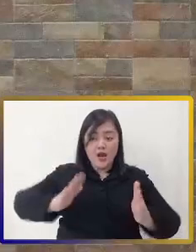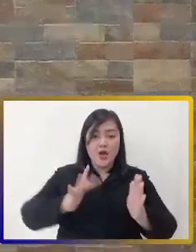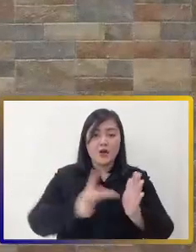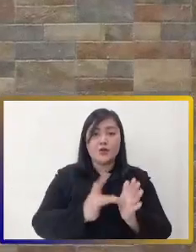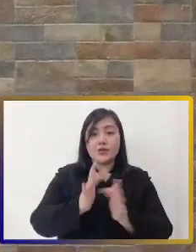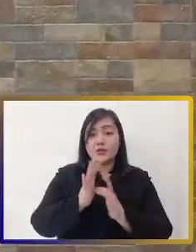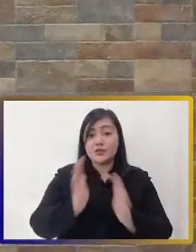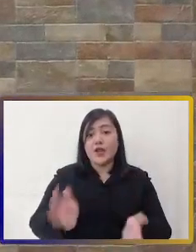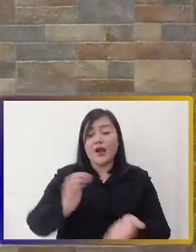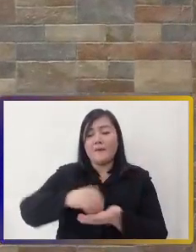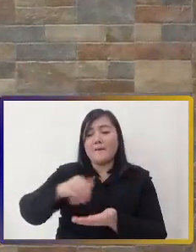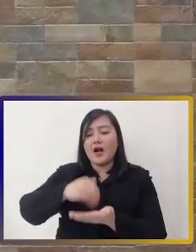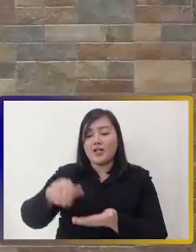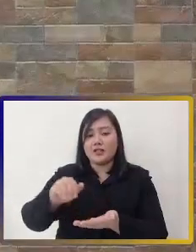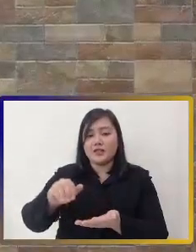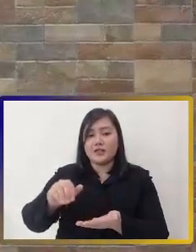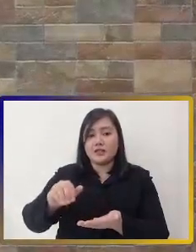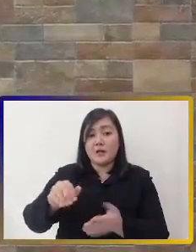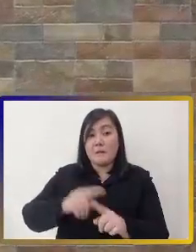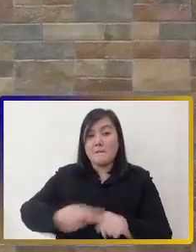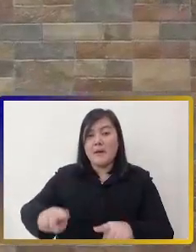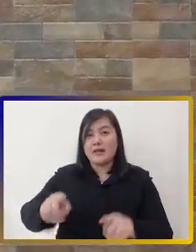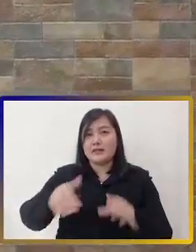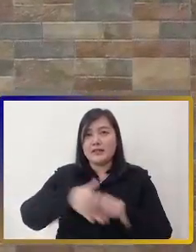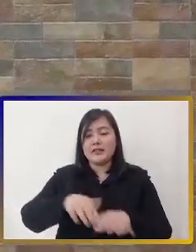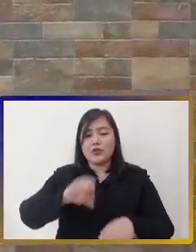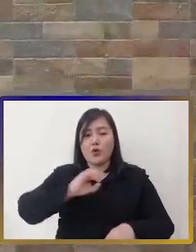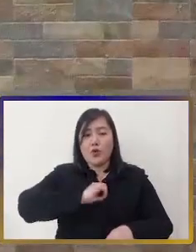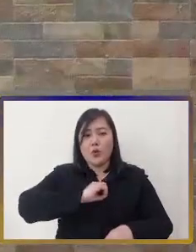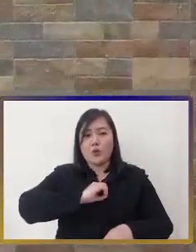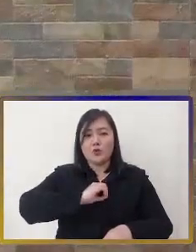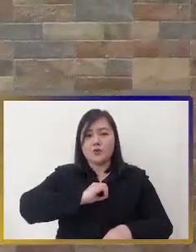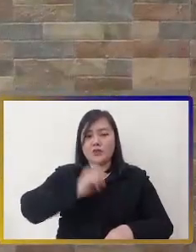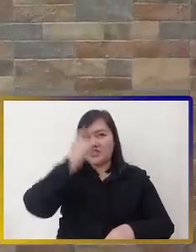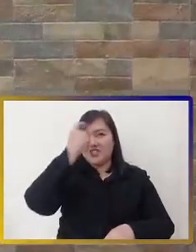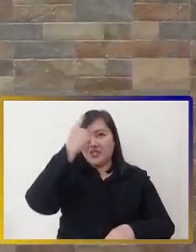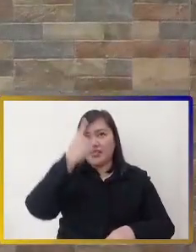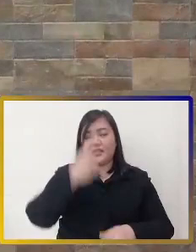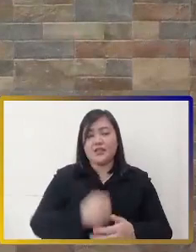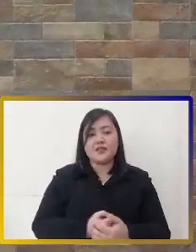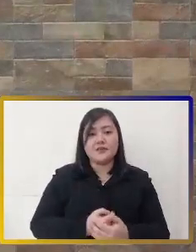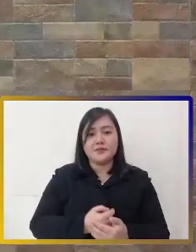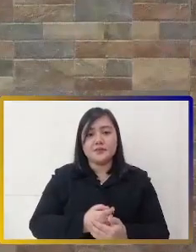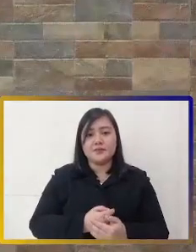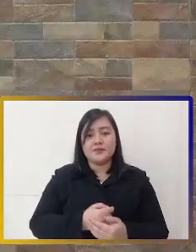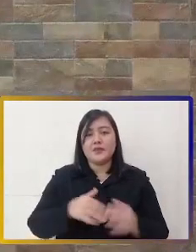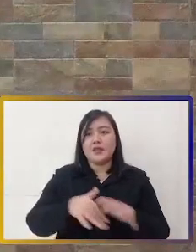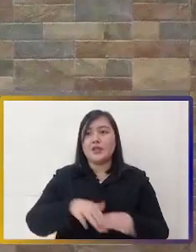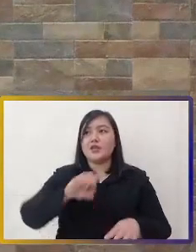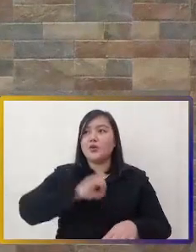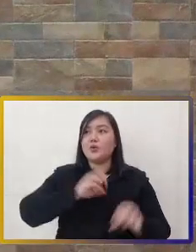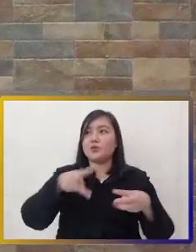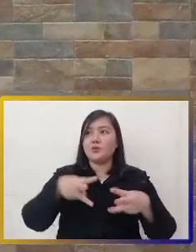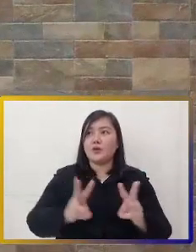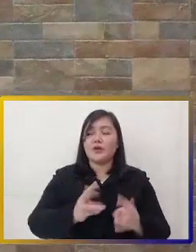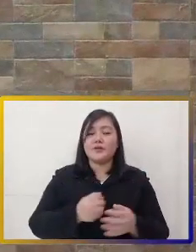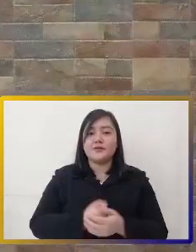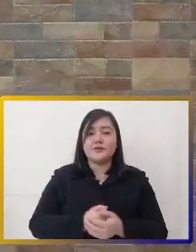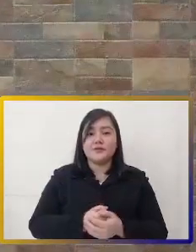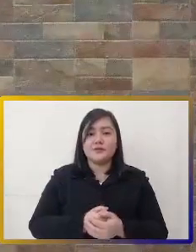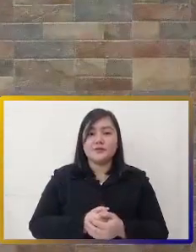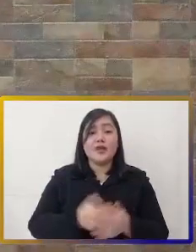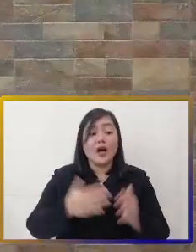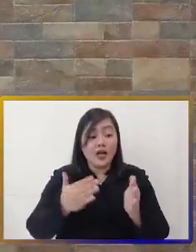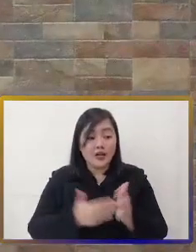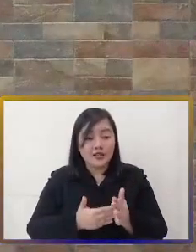pangunawa nila. You see? So sa mga tuwid, para na naman, ano mo naman muli ang taktika? Para nang sa ganun, mga kapatid, mapalabas na naman